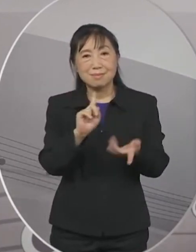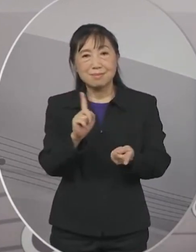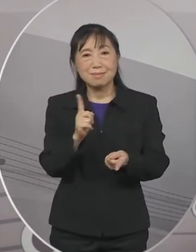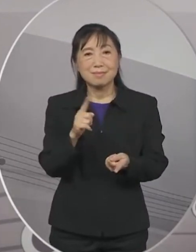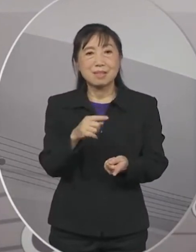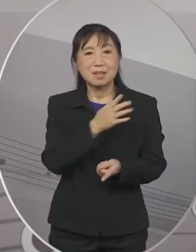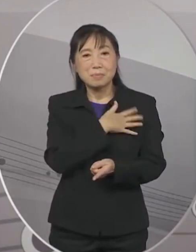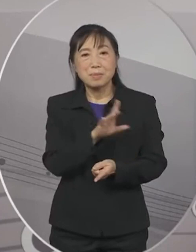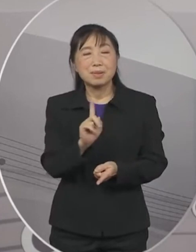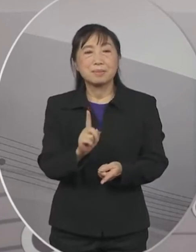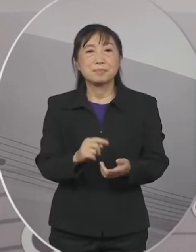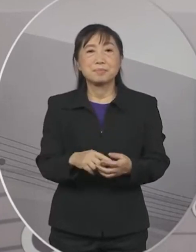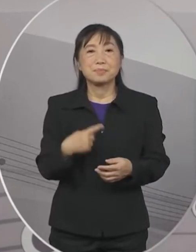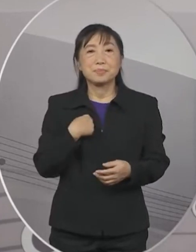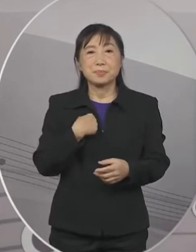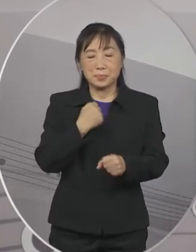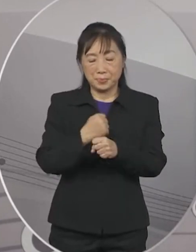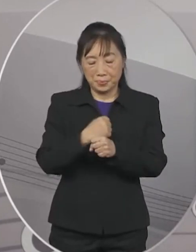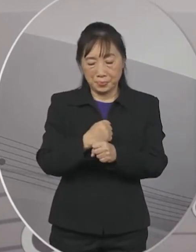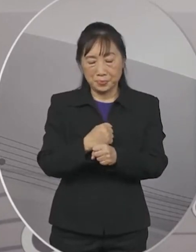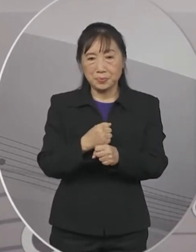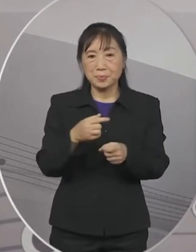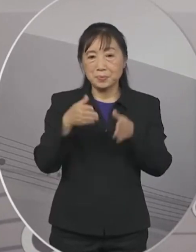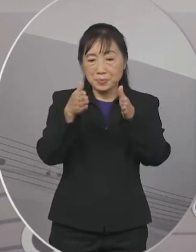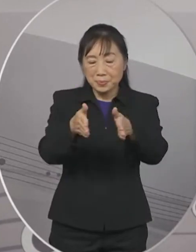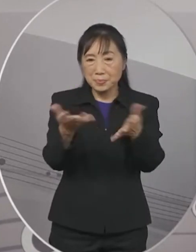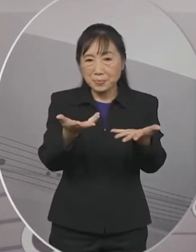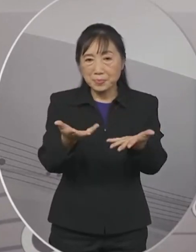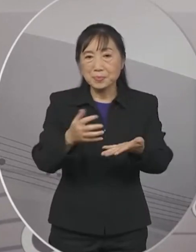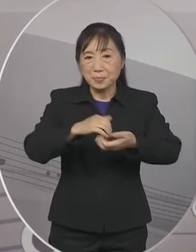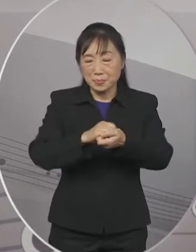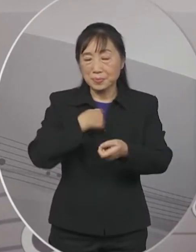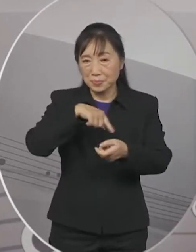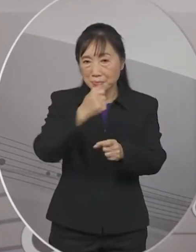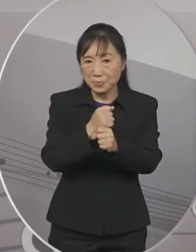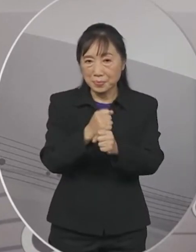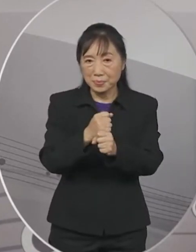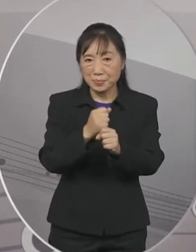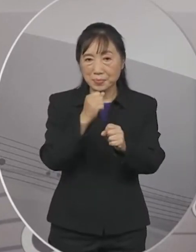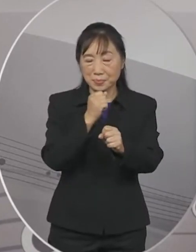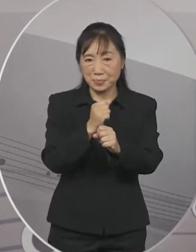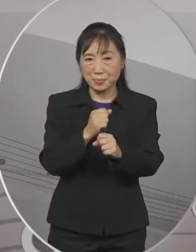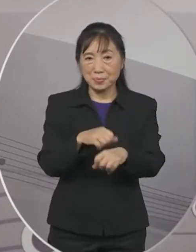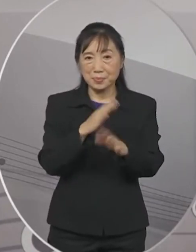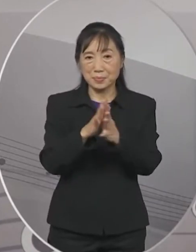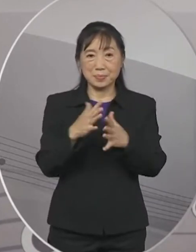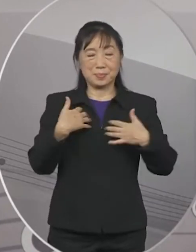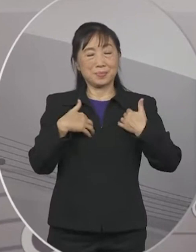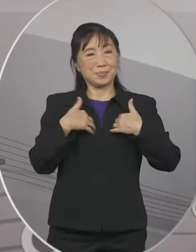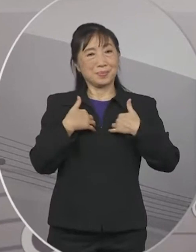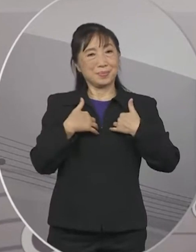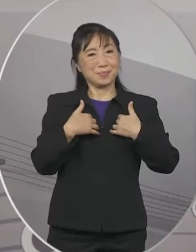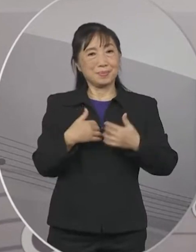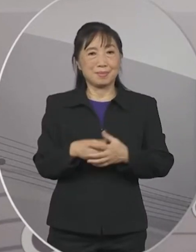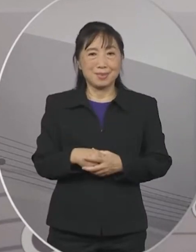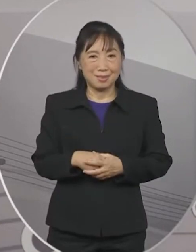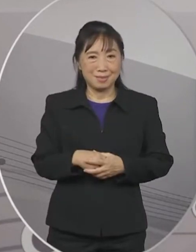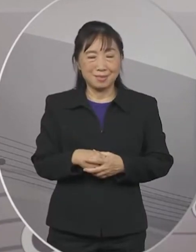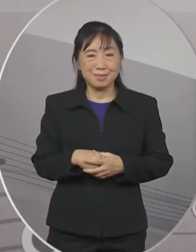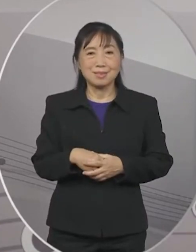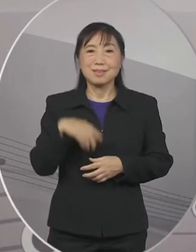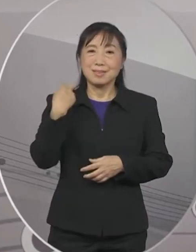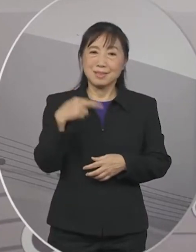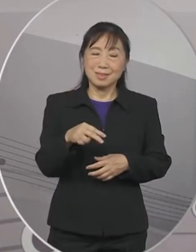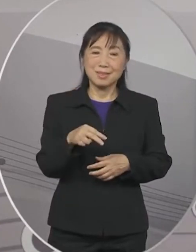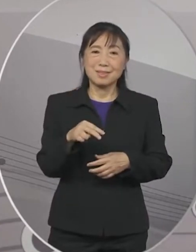不管，反正我们做我们的天命该做的事情，然后做得很乐此不疲，很开心，然后跟大家